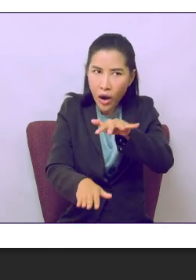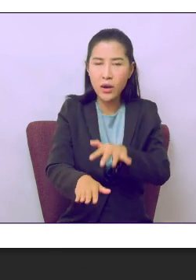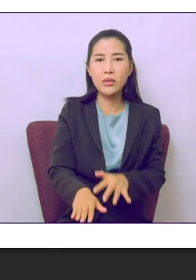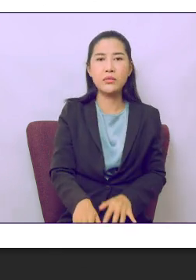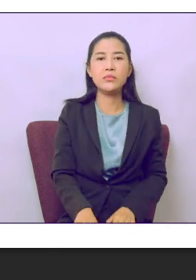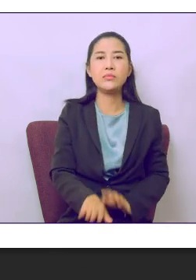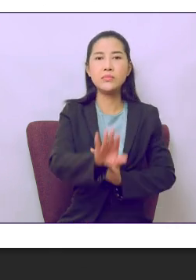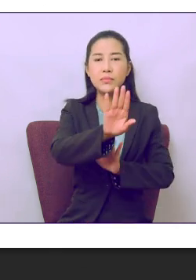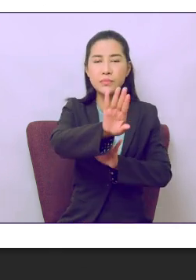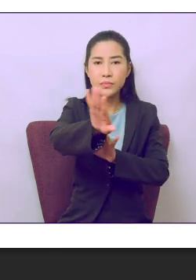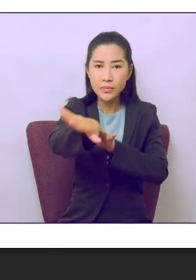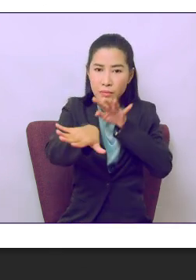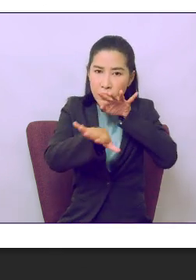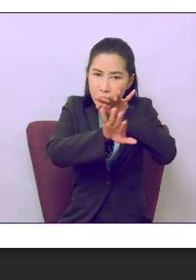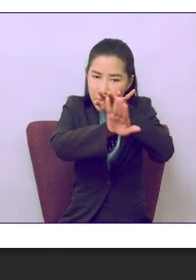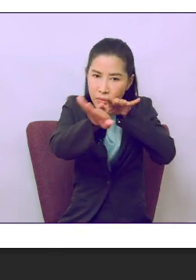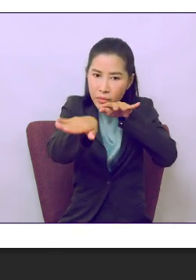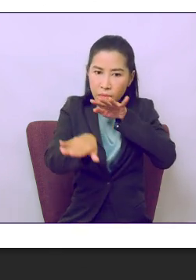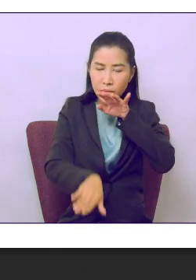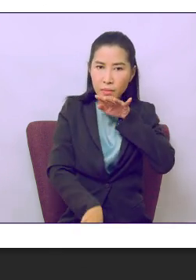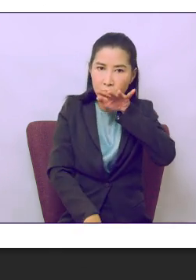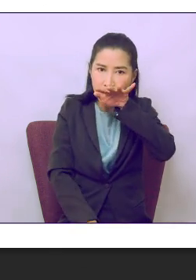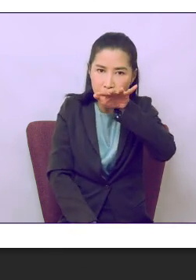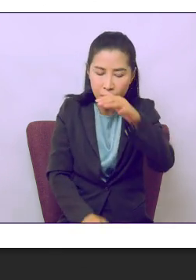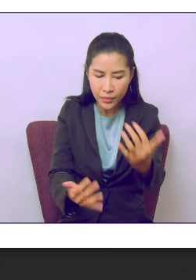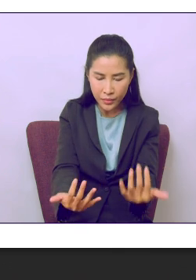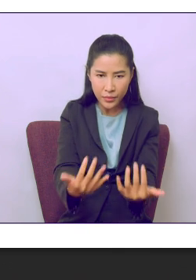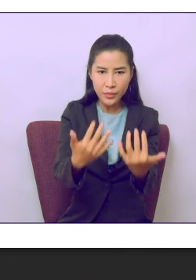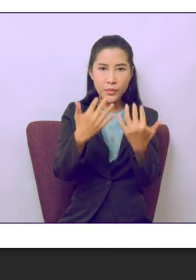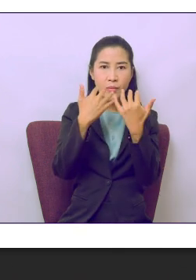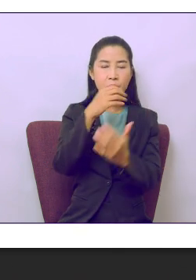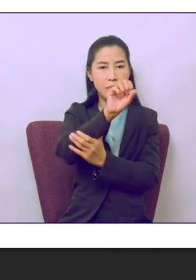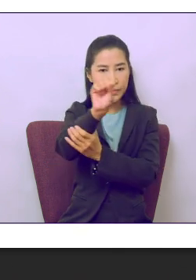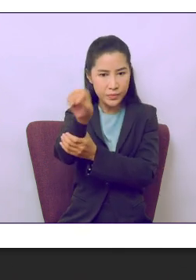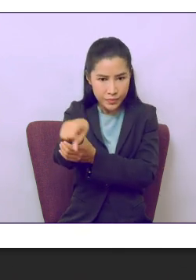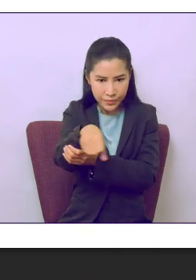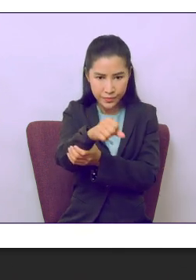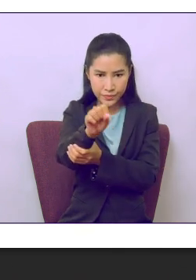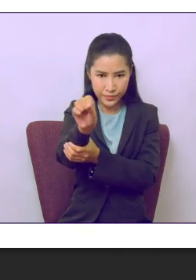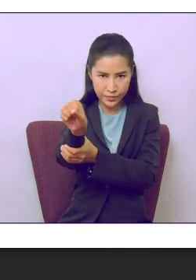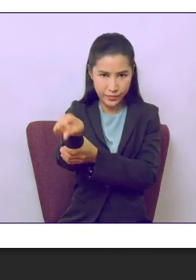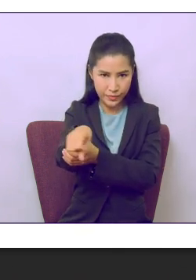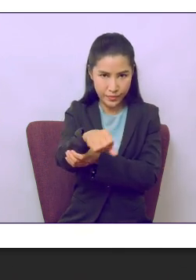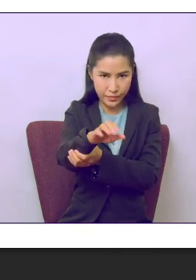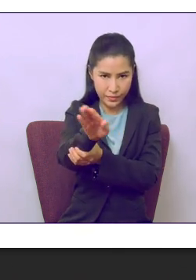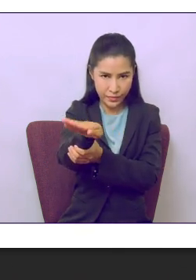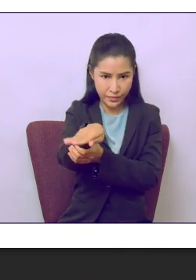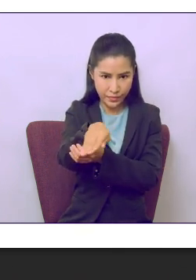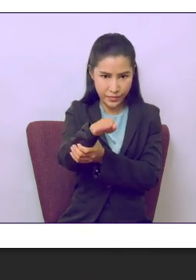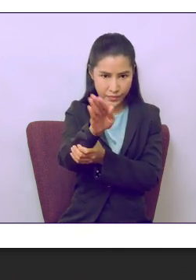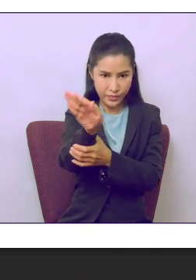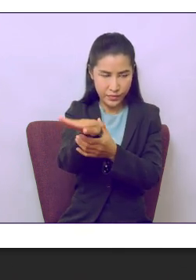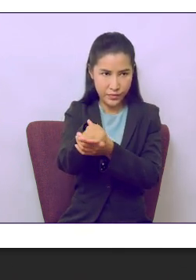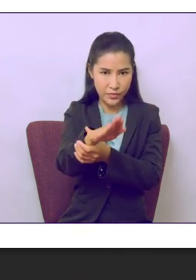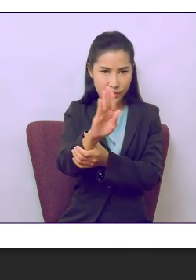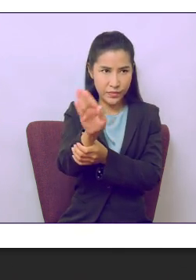ไปพร้อมกับการหมุนด้วยนะครับหมุนไปพร้อมกับการหมุนด้วยเนี่ยเขาถึงเรียกว่าโยคะนะครับแต่